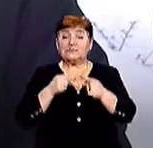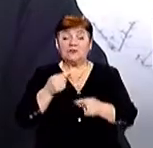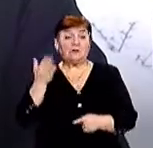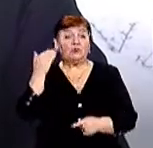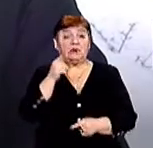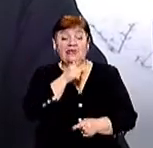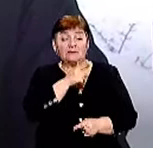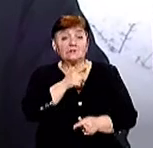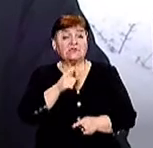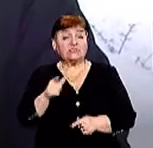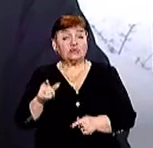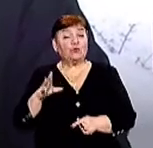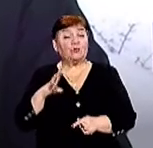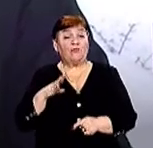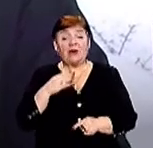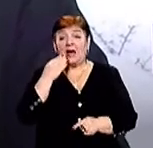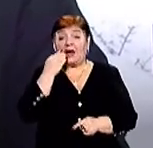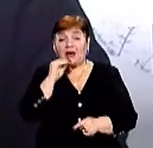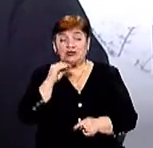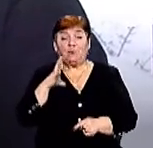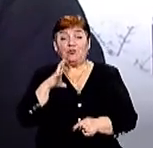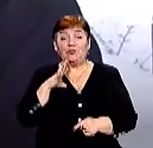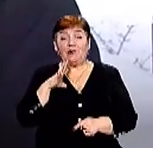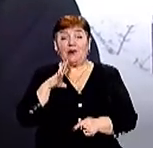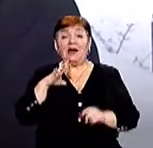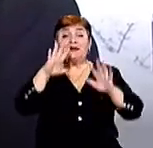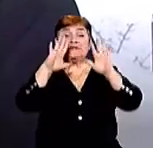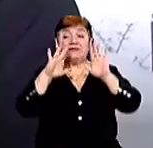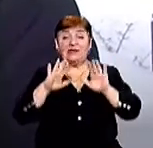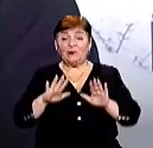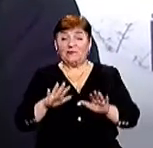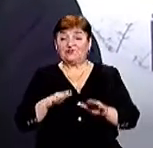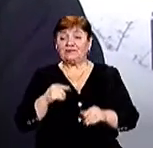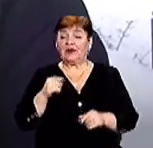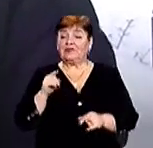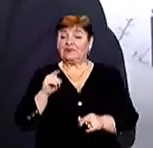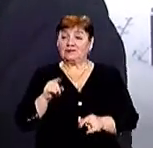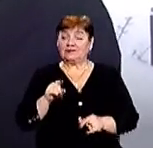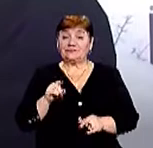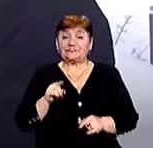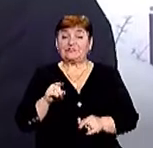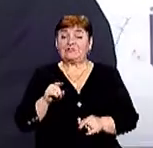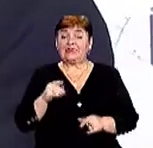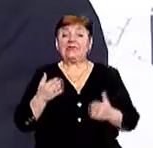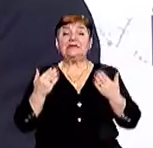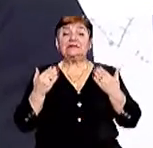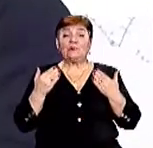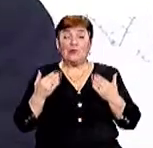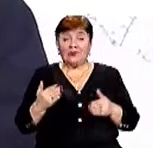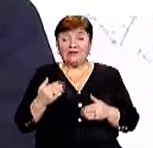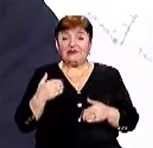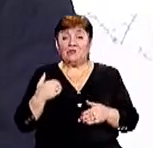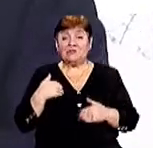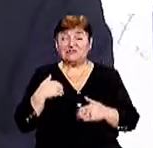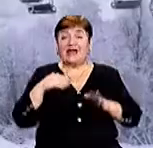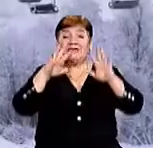сезон був краще, більше снігу було. Але сніг був справжній. Да, справжній не був. Штучний, не справжній. От, справжній тільки сьогодні, от, за останній